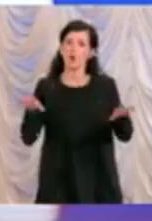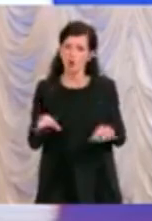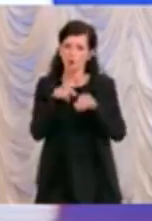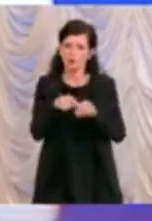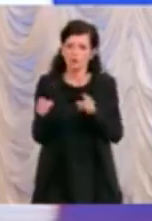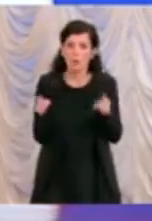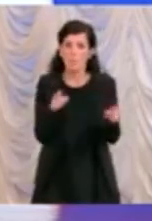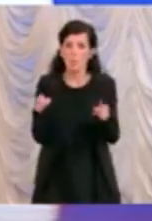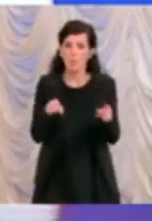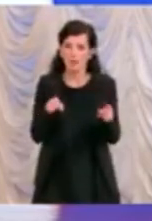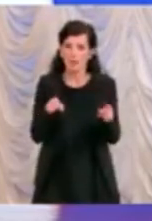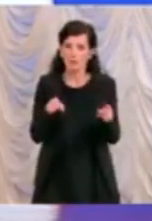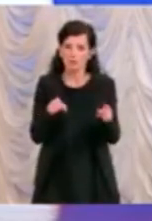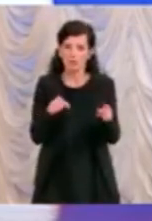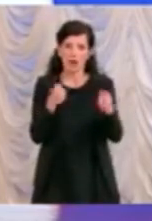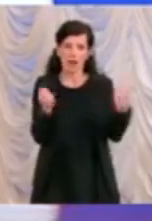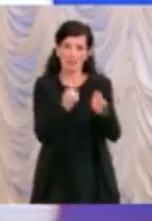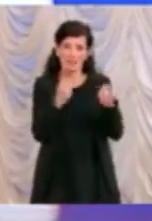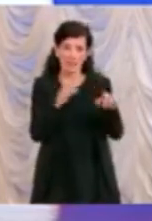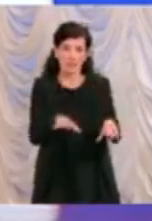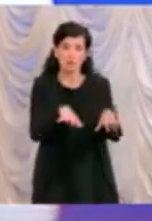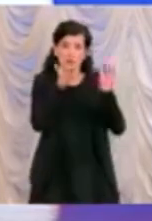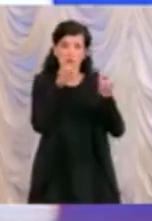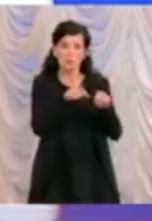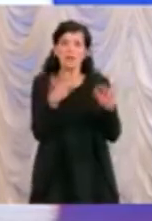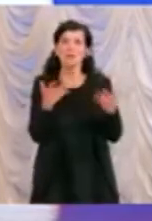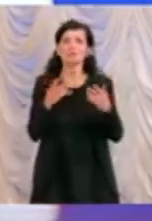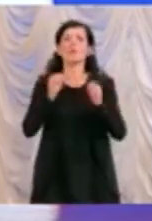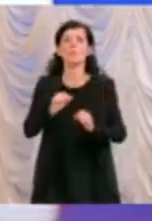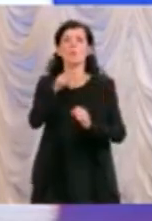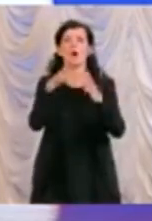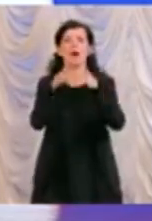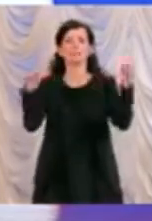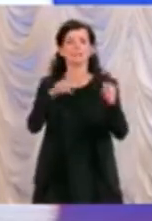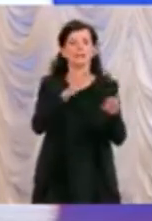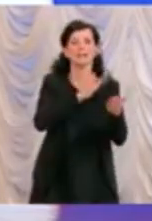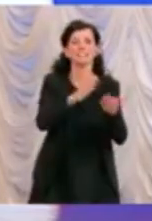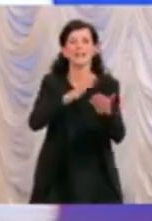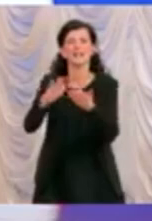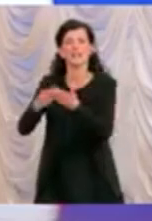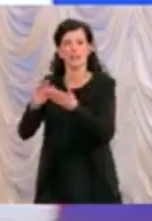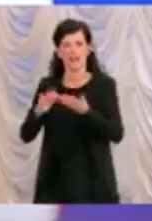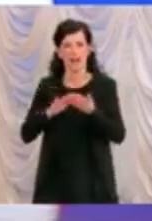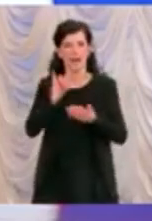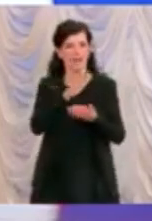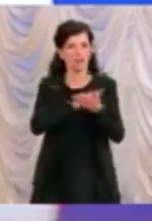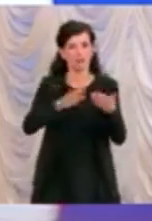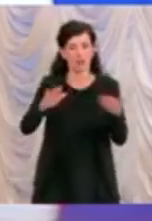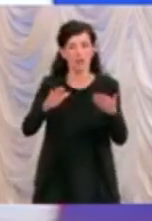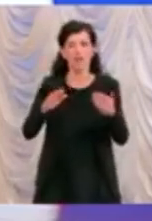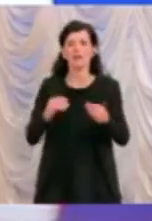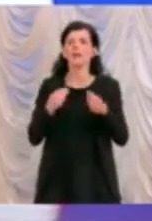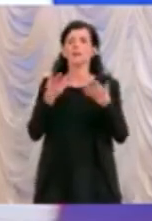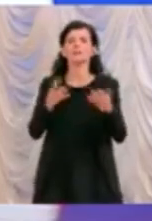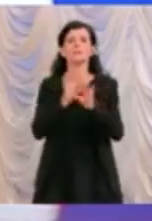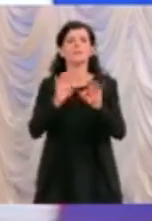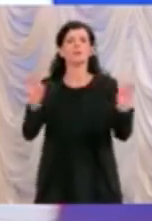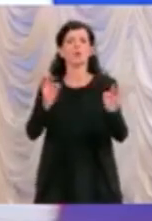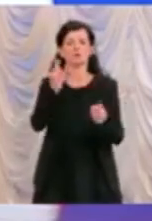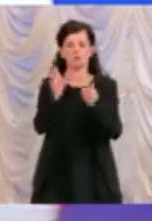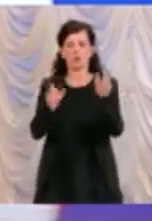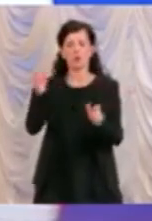di sospensione delle attività per sanificare i luoghi di lavoro per predisporre le condizioni di massima sicurezza per i